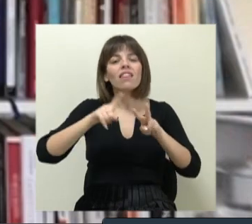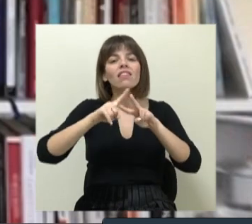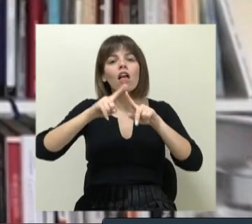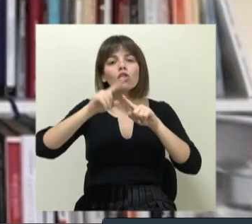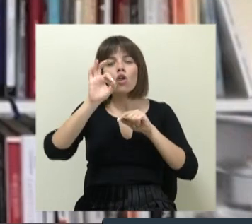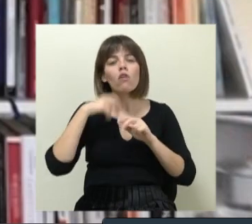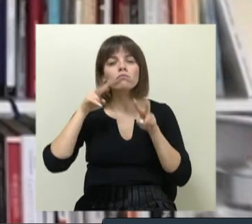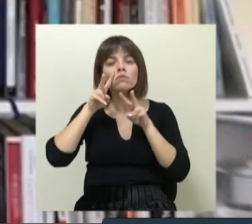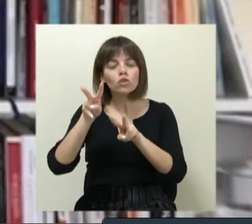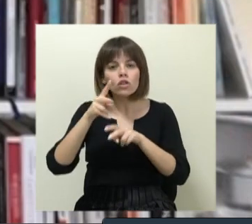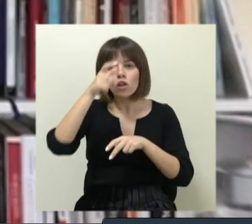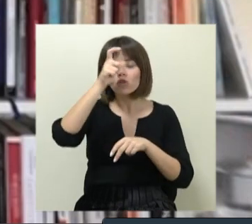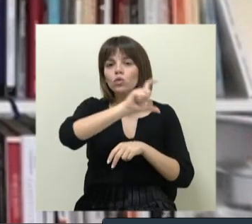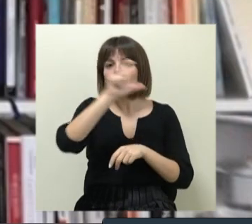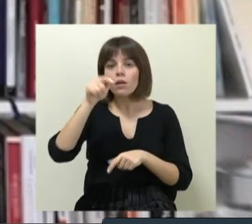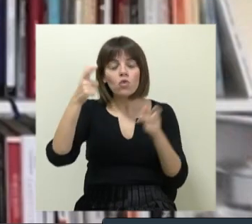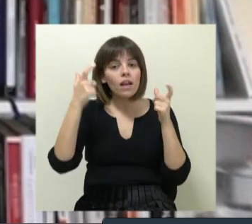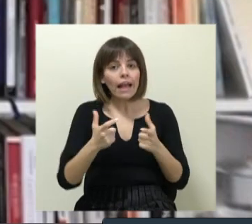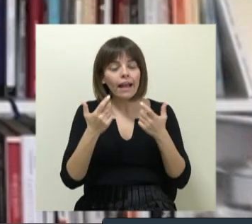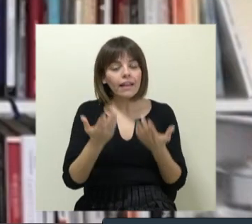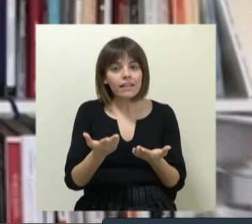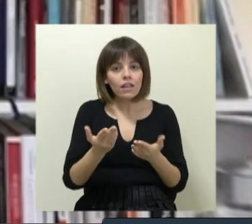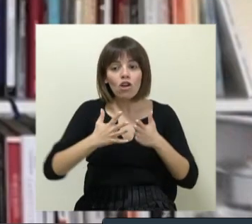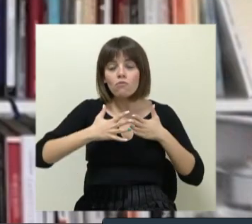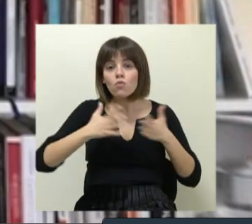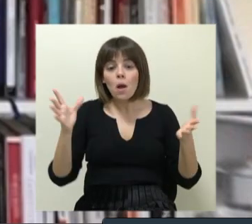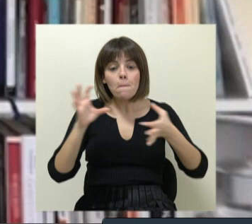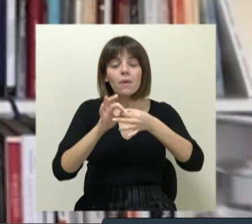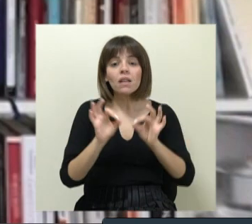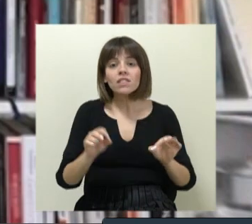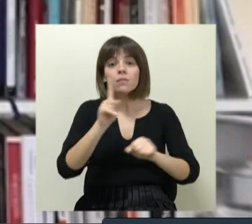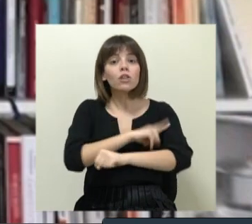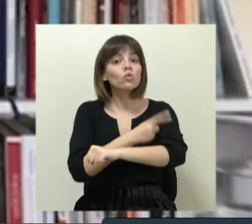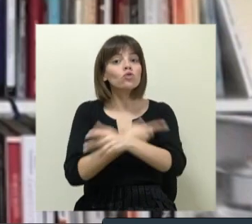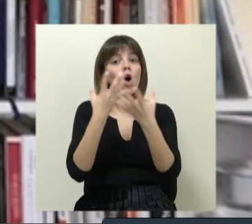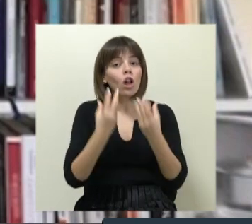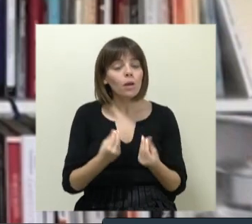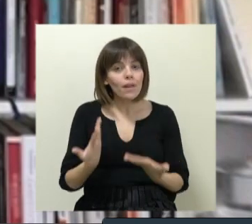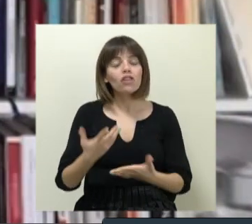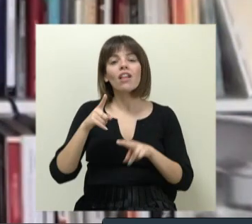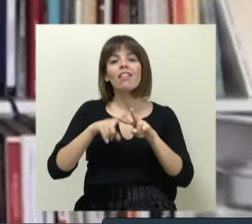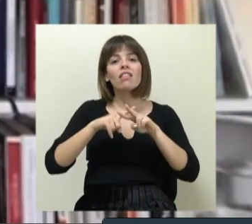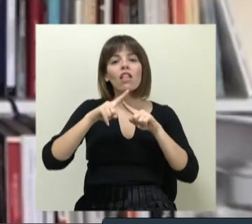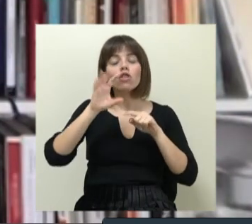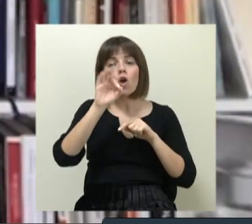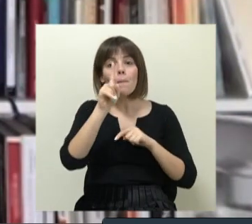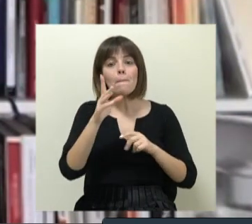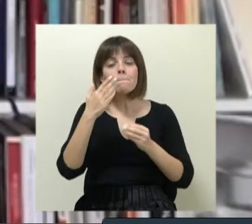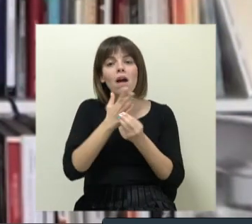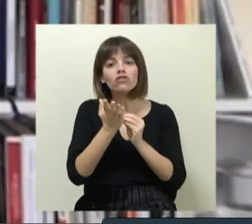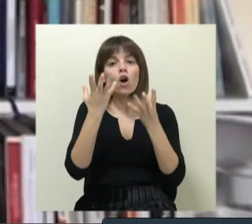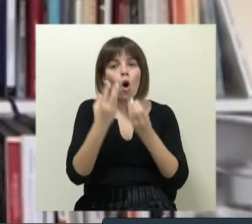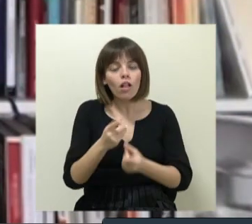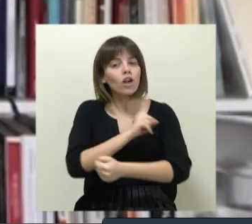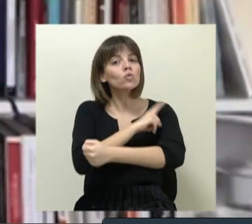ve Türkiye'nin bu noktada büyük bağımsız bir güç olabileceğini, NATO'nun bir parçası olarak